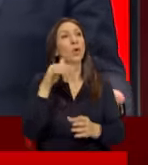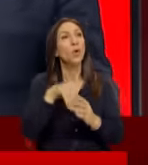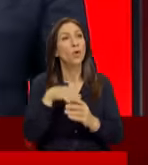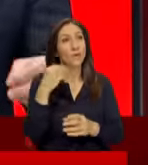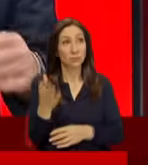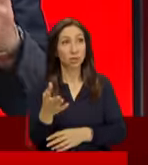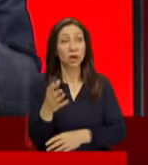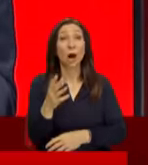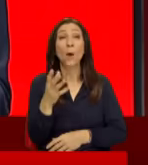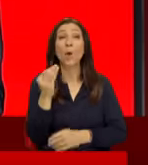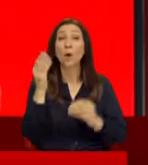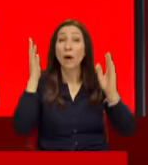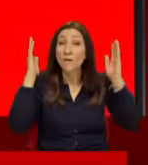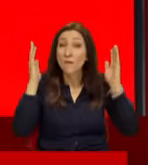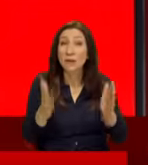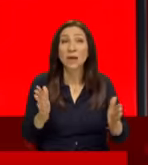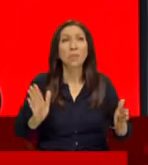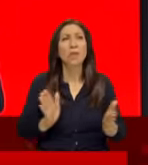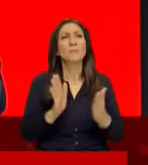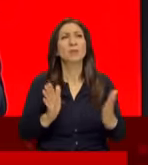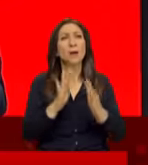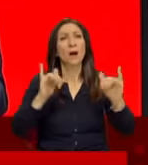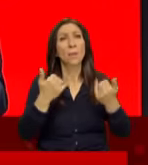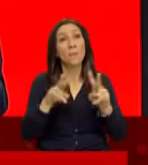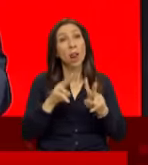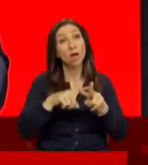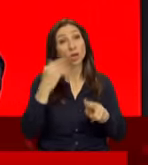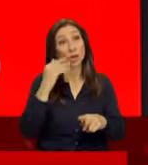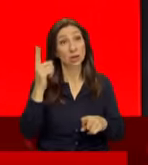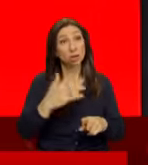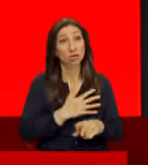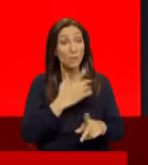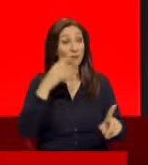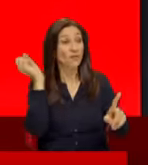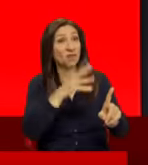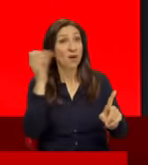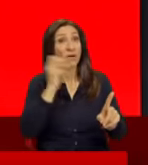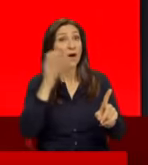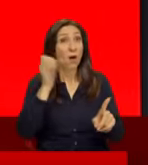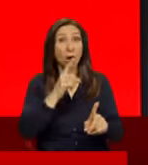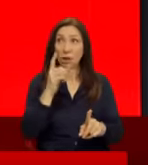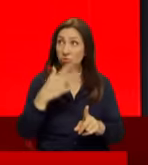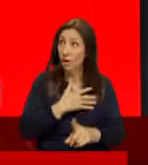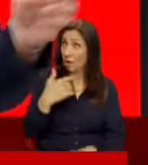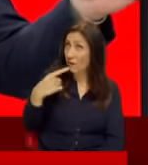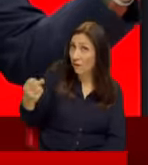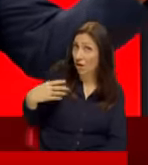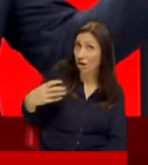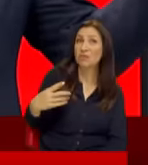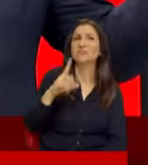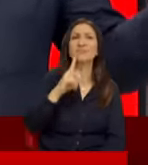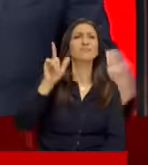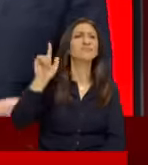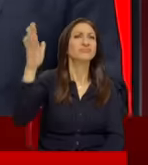vermiş. Ama o kadar çok tepki çekti ki Meral Hanım CHP'lilerin üzerine, CHP'nin üzerine gide gide